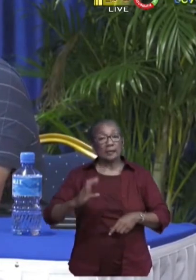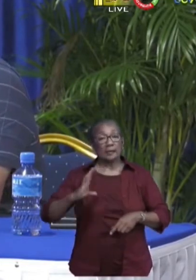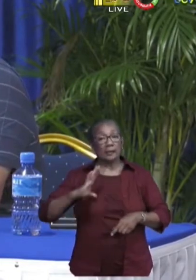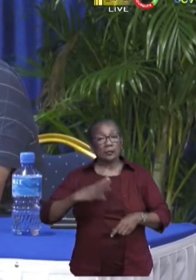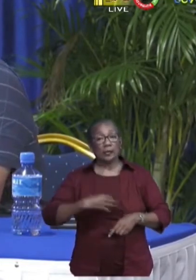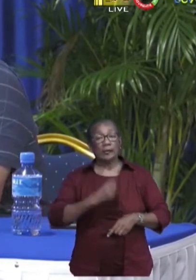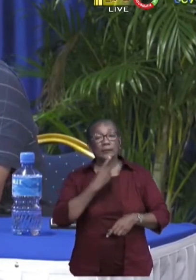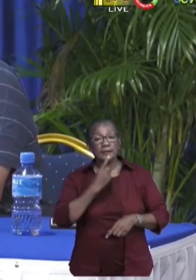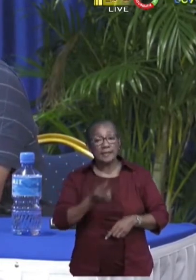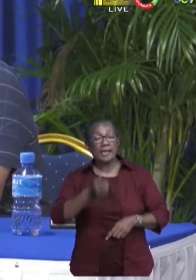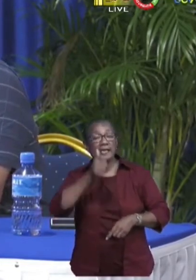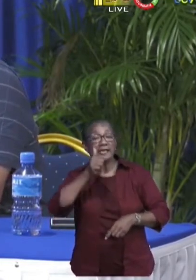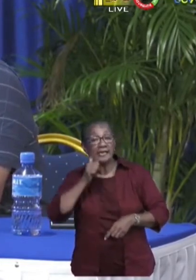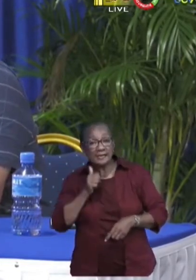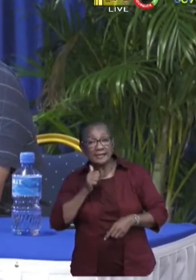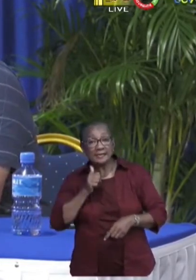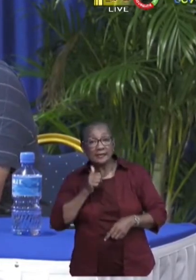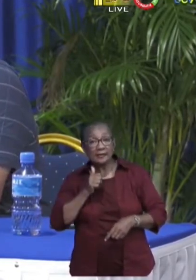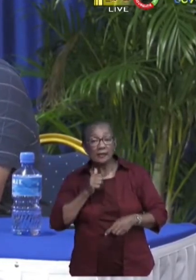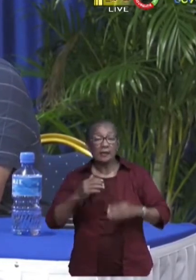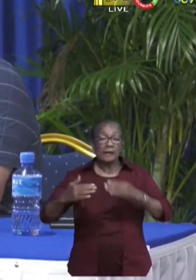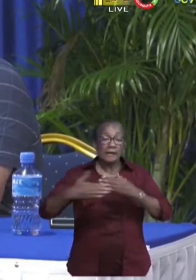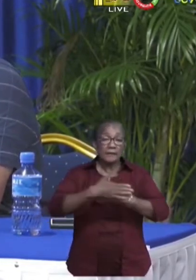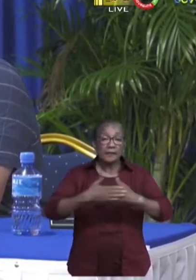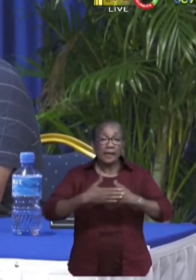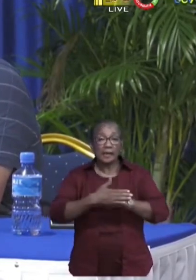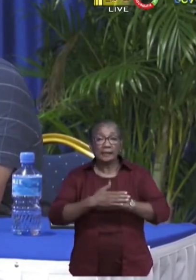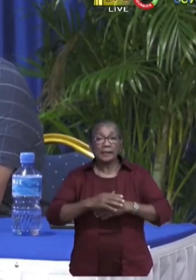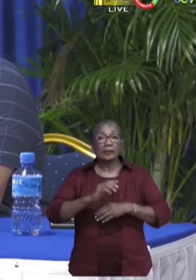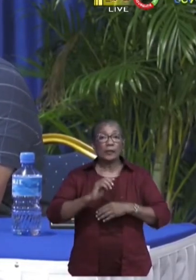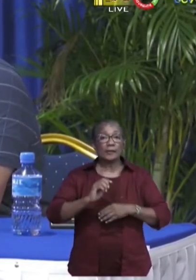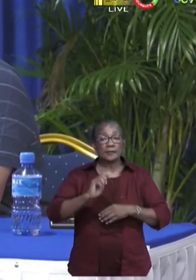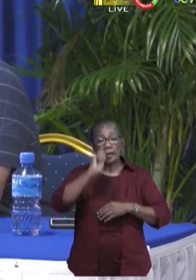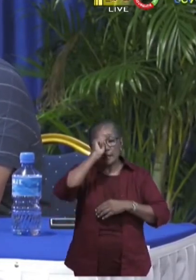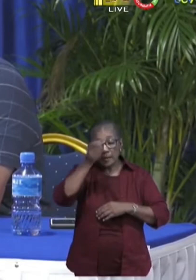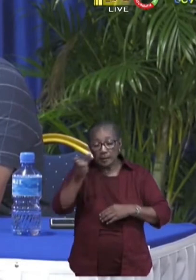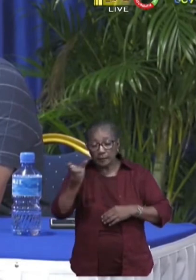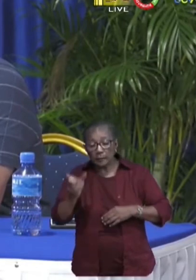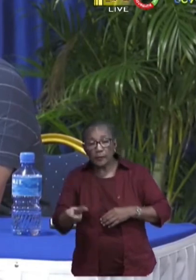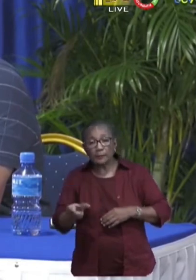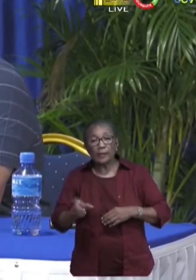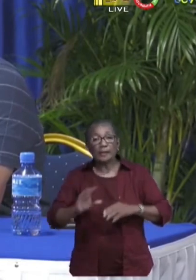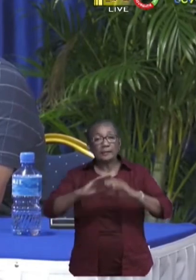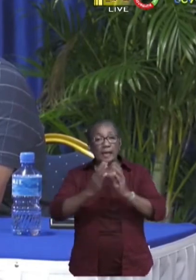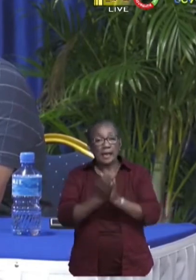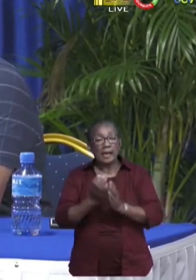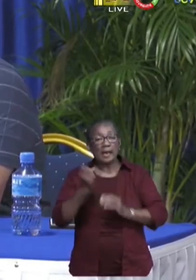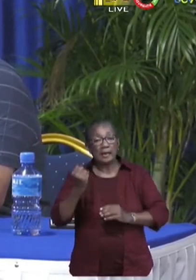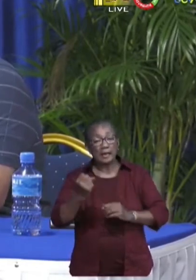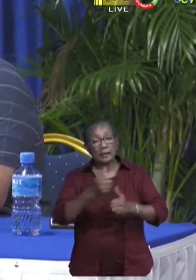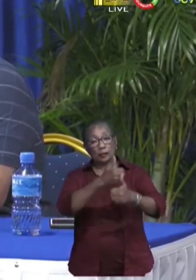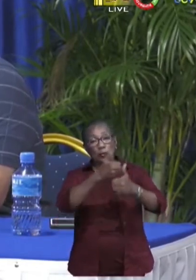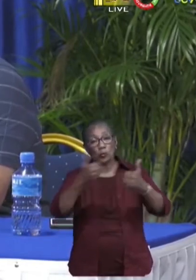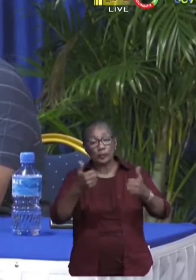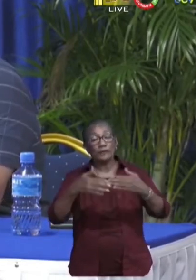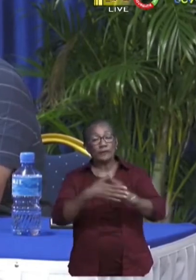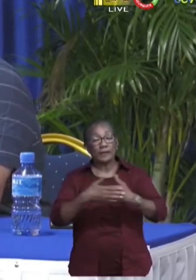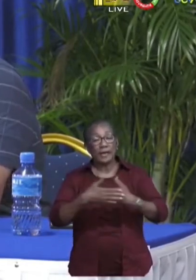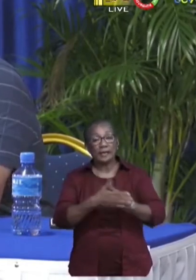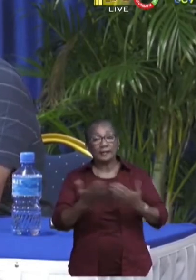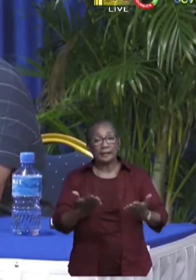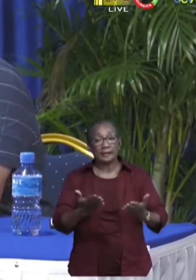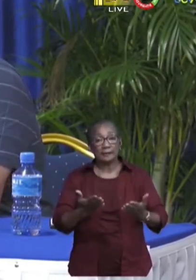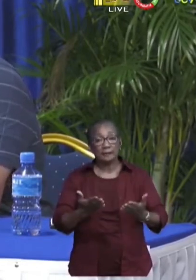gisteren er een meeting was met de Gramans en alle edekaptings, et cetera. En het was een prachtige meeting, als je het mij